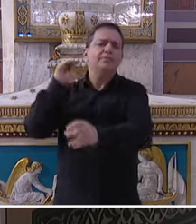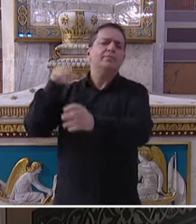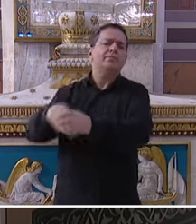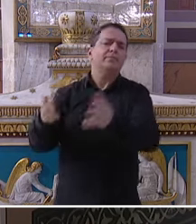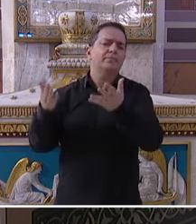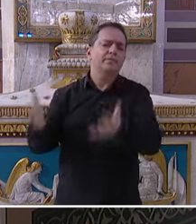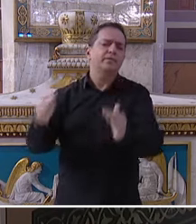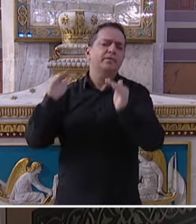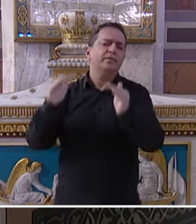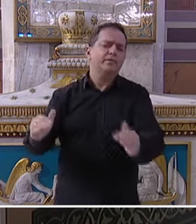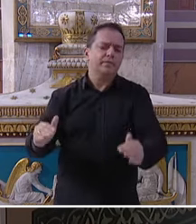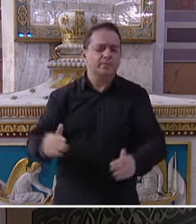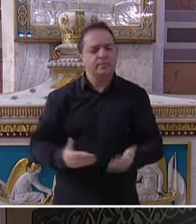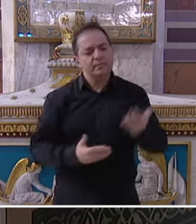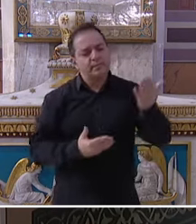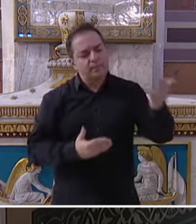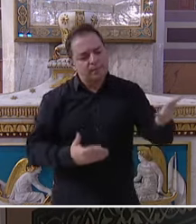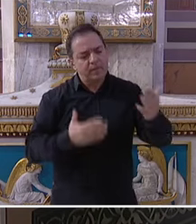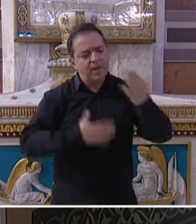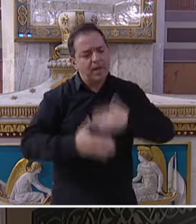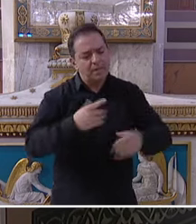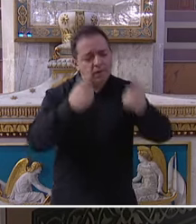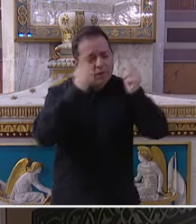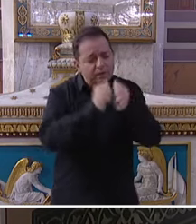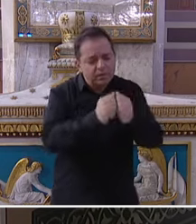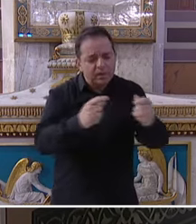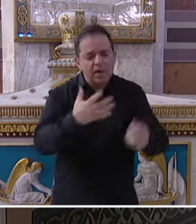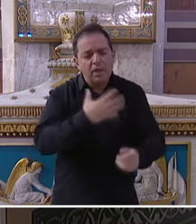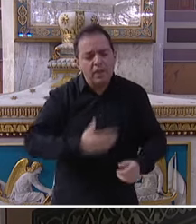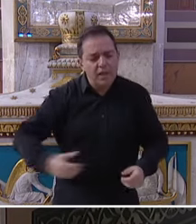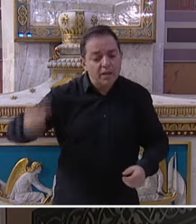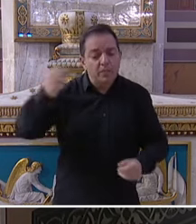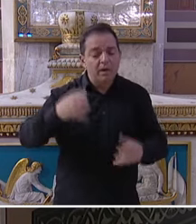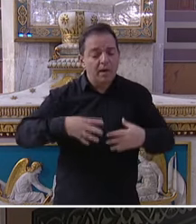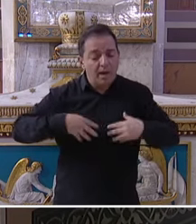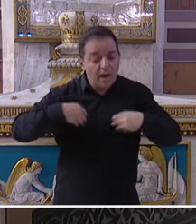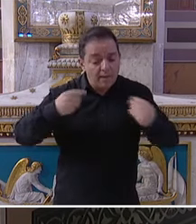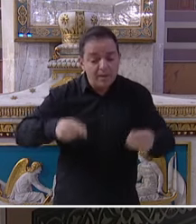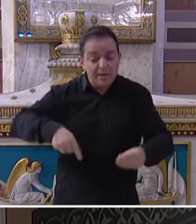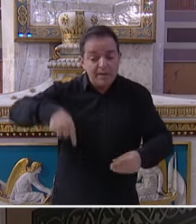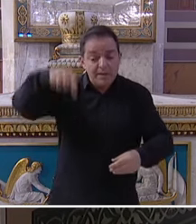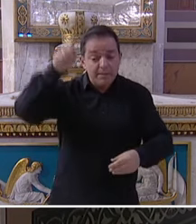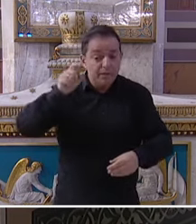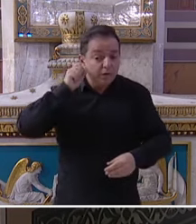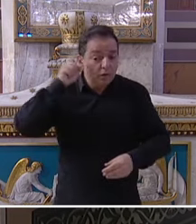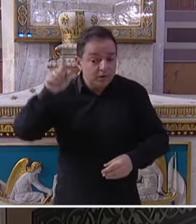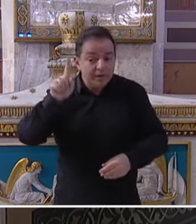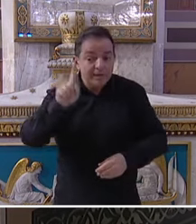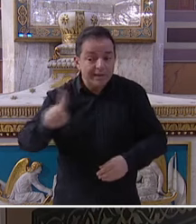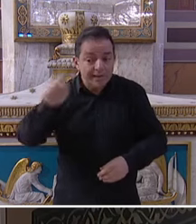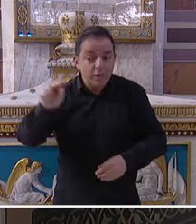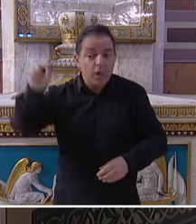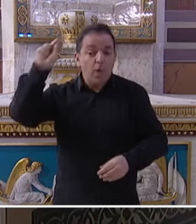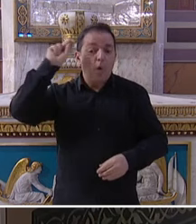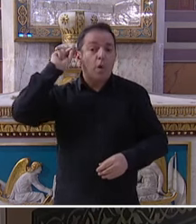Ευχηθείτε, Θεοφιλέστατε Δέσποτα, η σημερινή εορτή, Κυριακή της